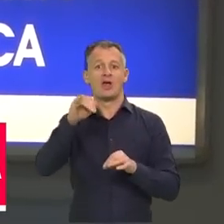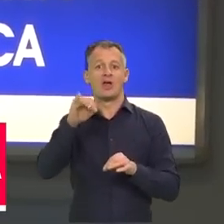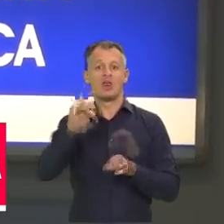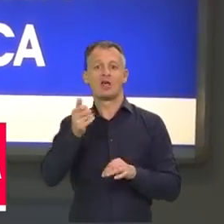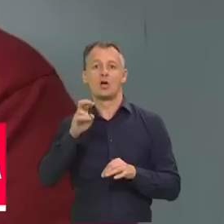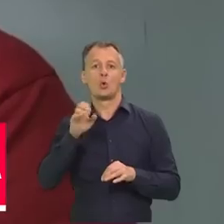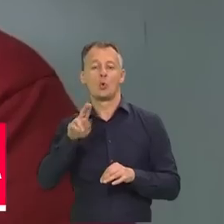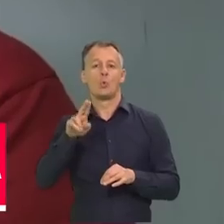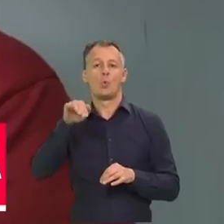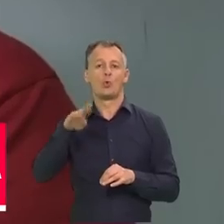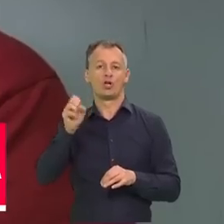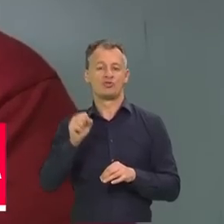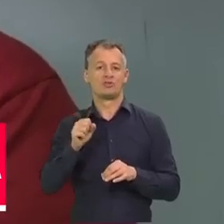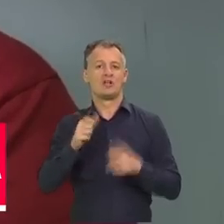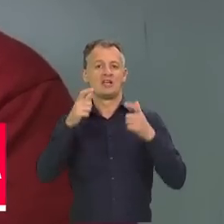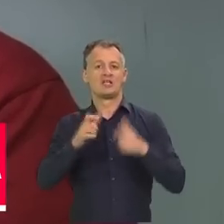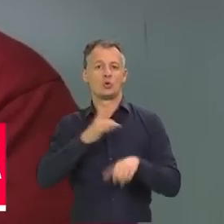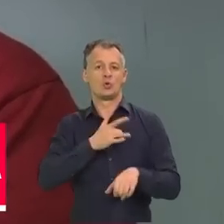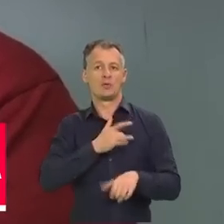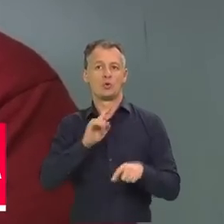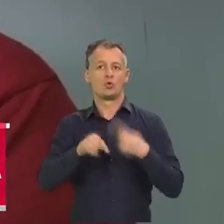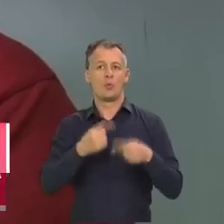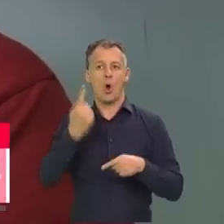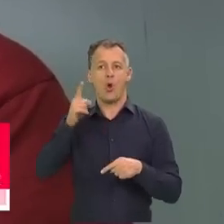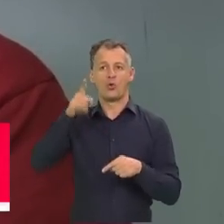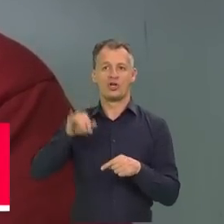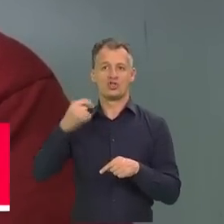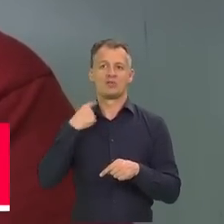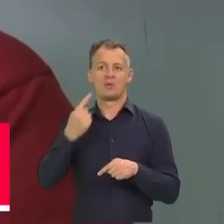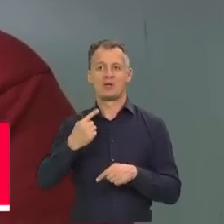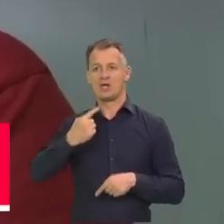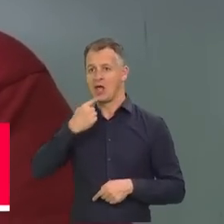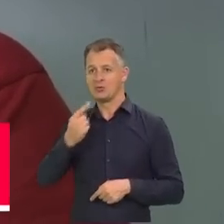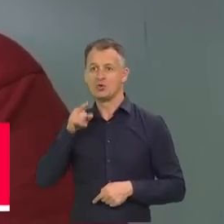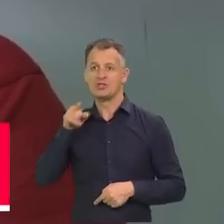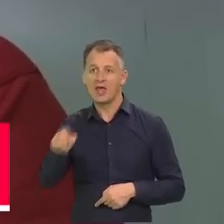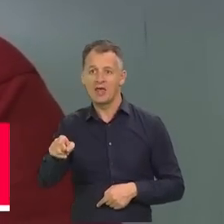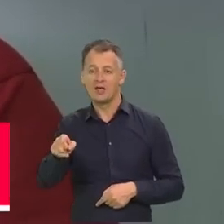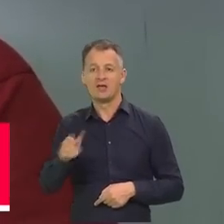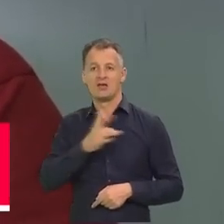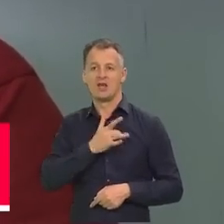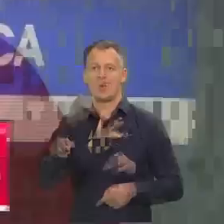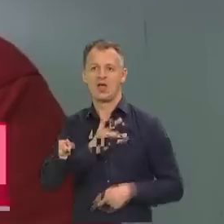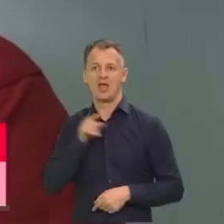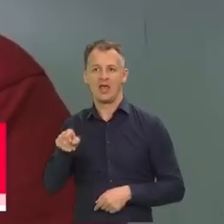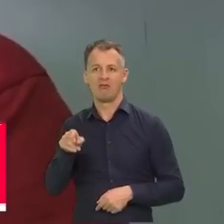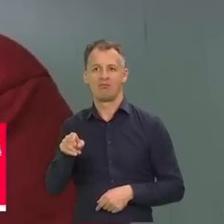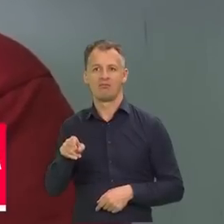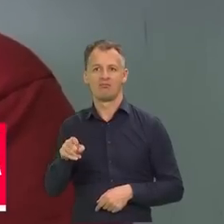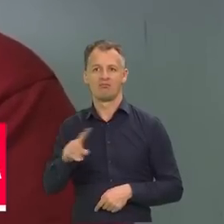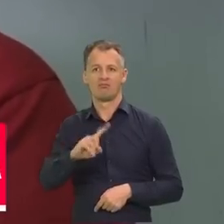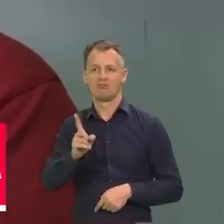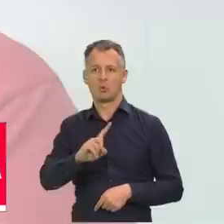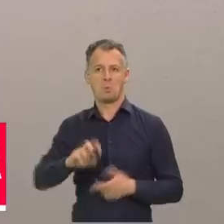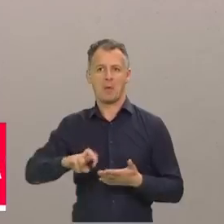Institutul Inimii. Noi i-am spus după o lună și o săptămână, i-am spus ei că inima ei nu mai